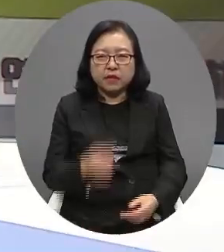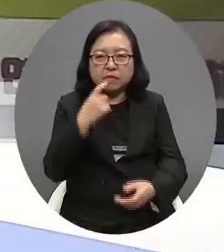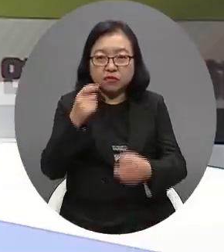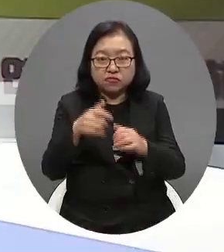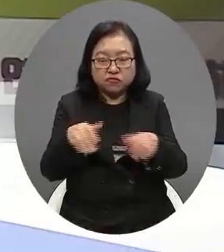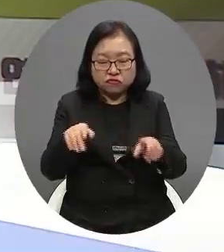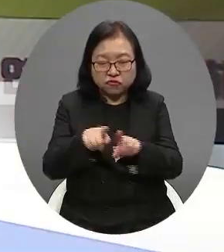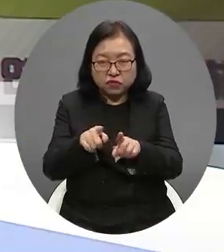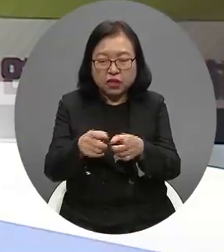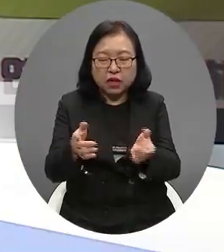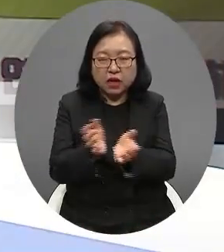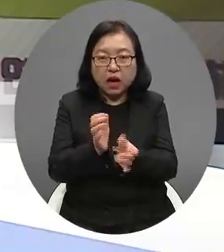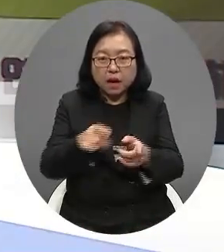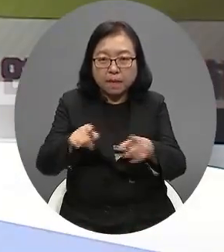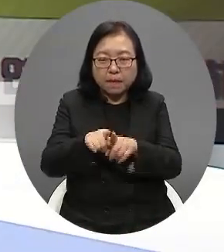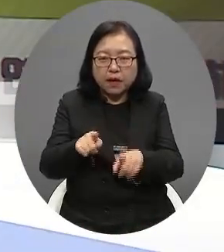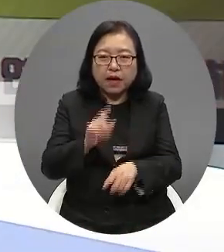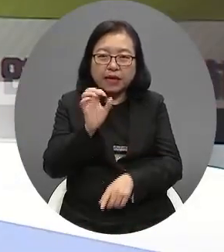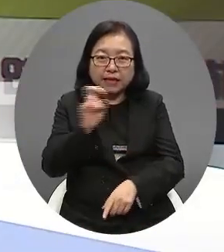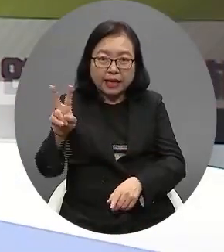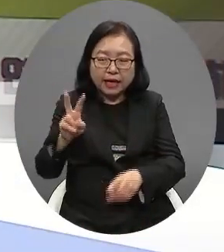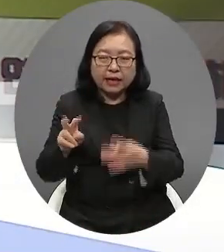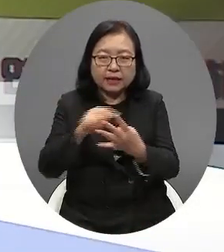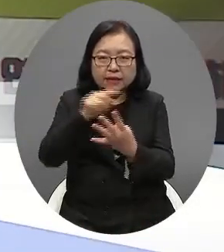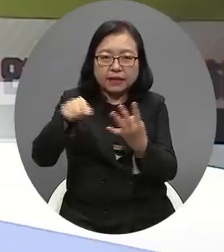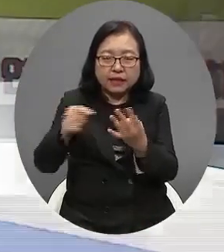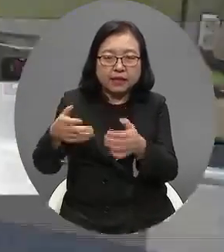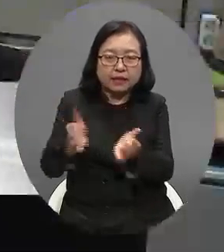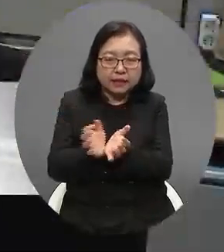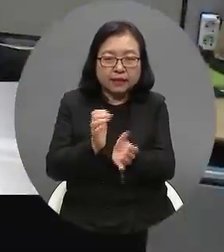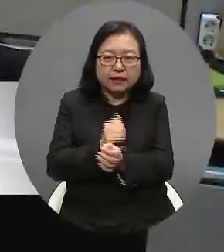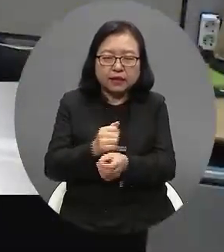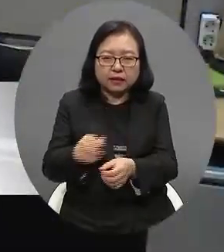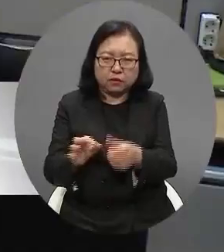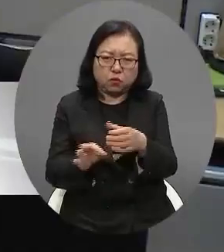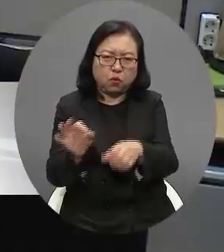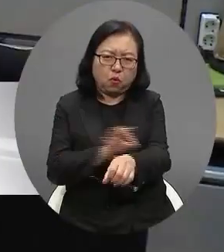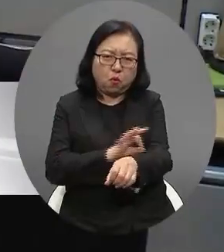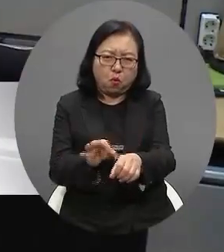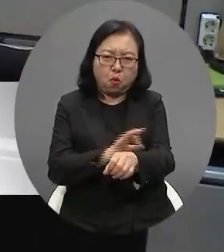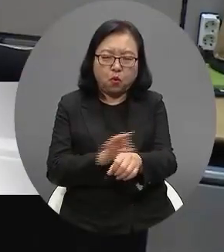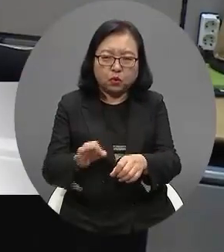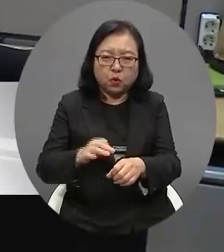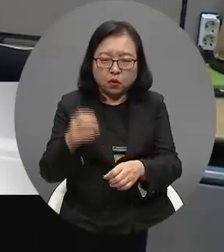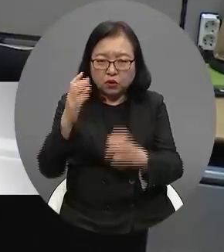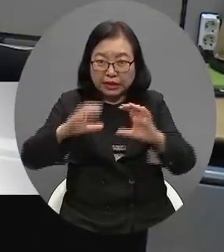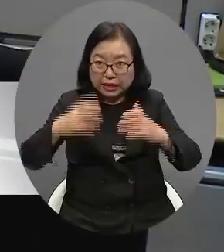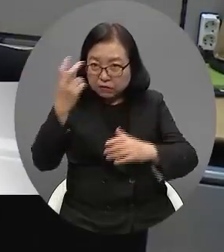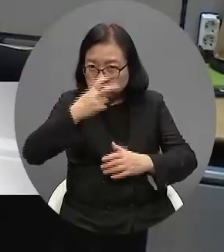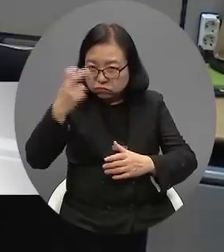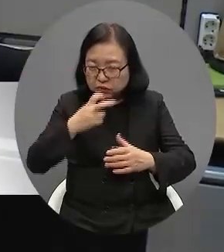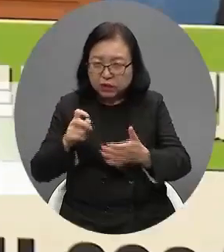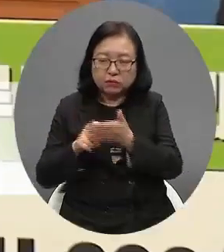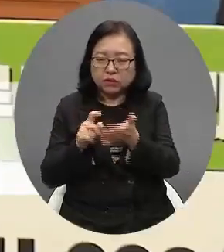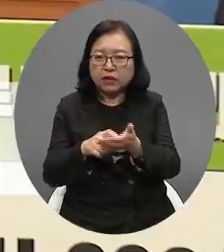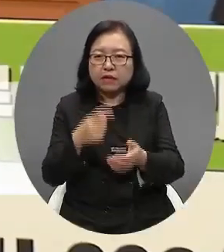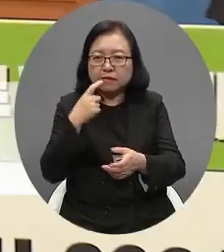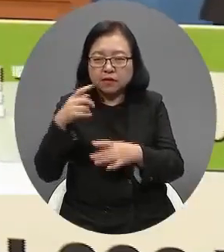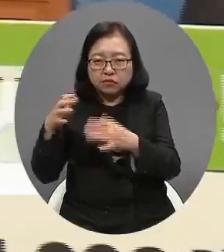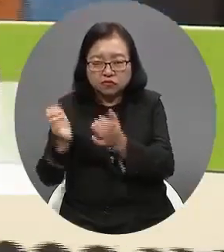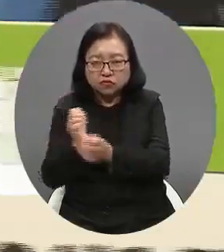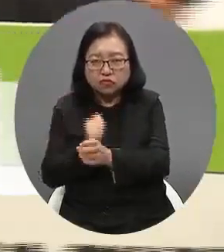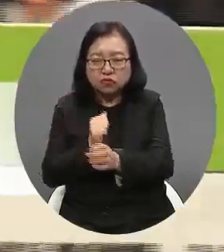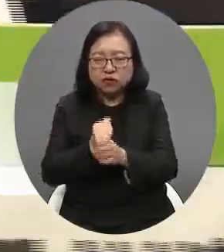더불어민주당을 비롯한 야사당이 오송 참사 국정조사를 거듭 촉구했습니다. 더불어민주당과 조국혁신당,